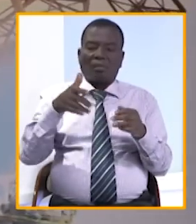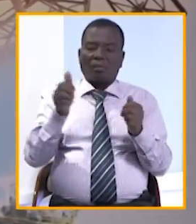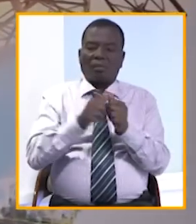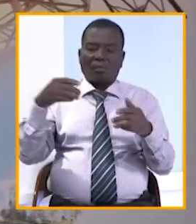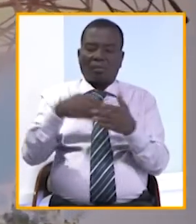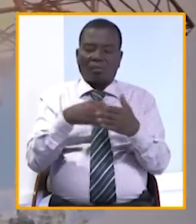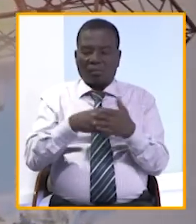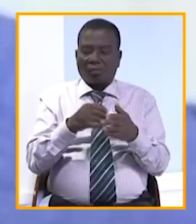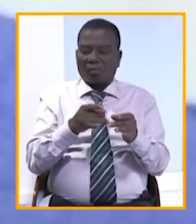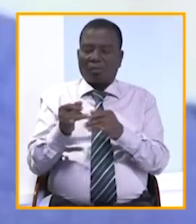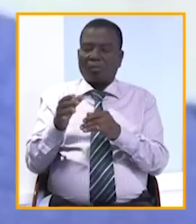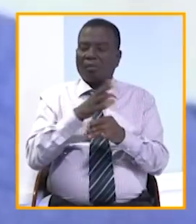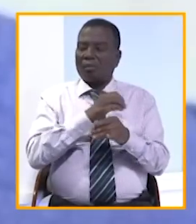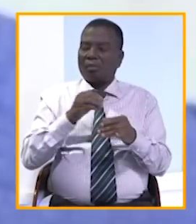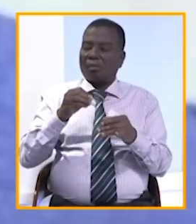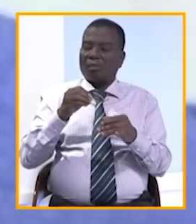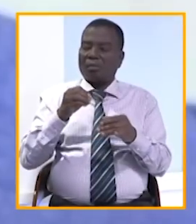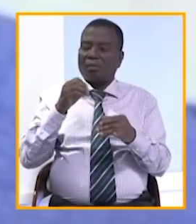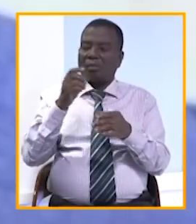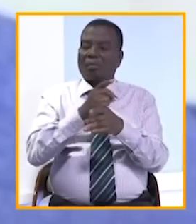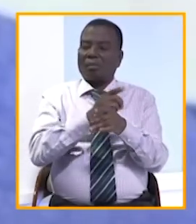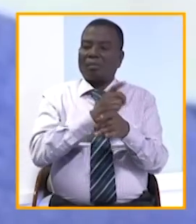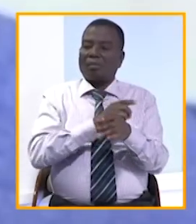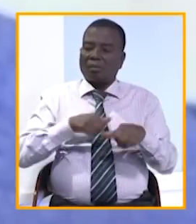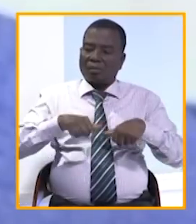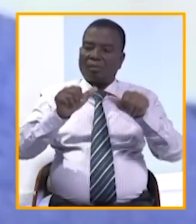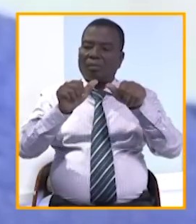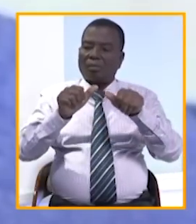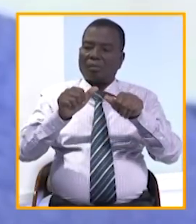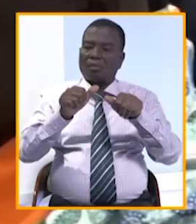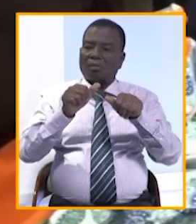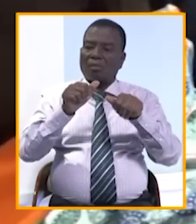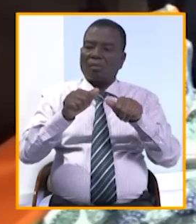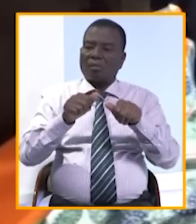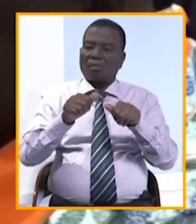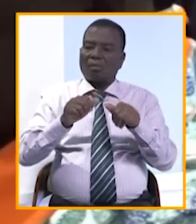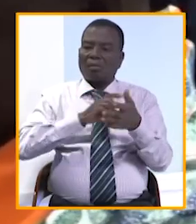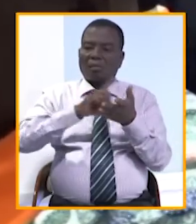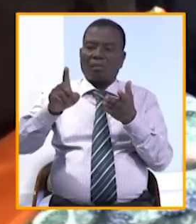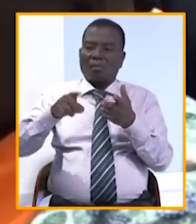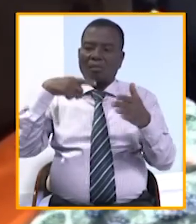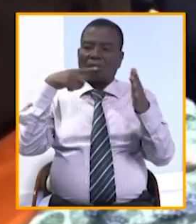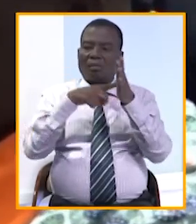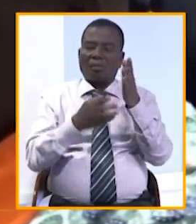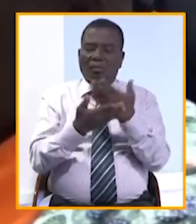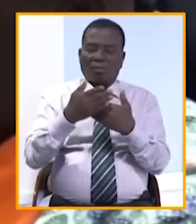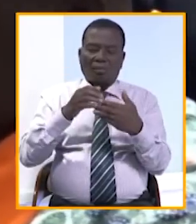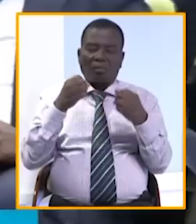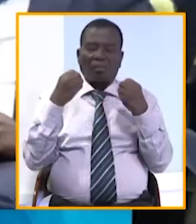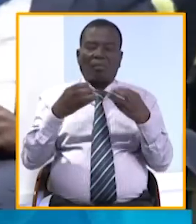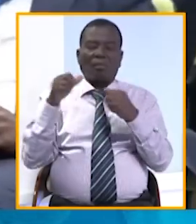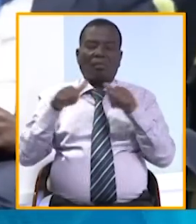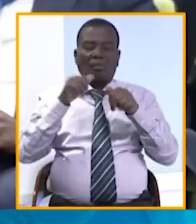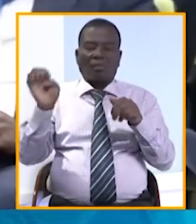nouvelles compétences et nécessite un développement continu de ces compétences. La semaine sera marquée par plusieurs